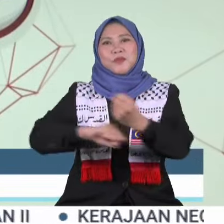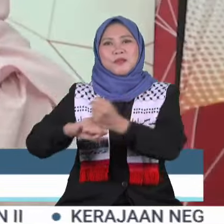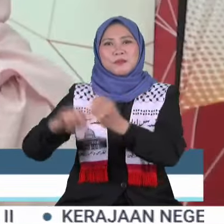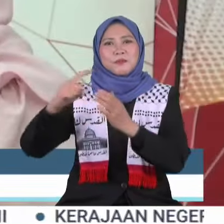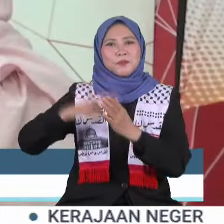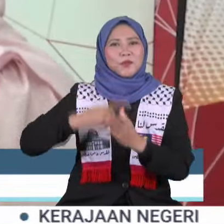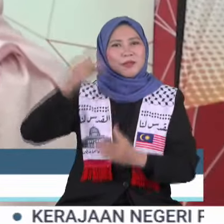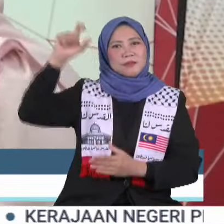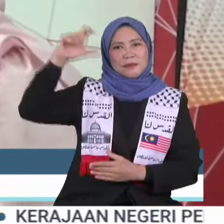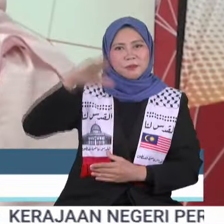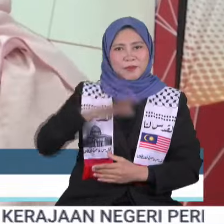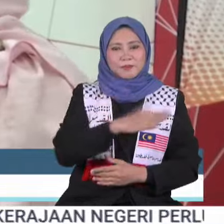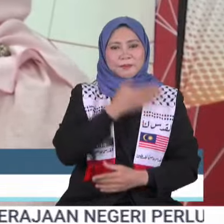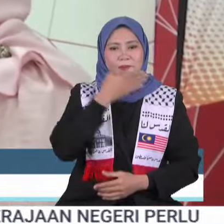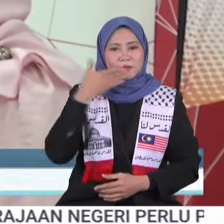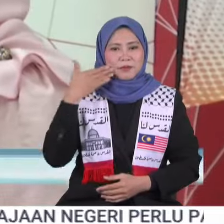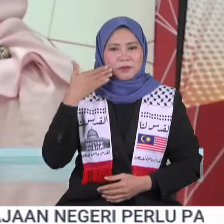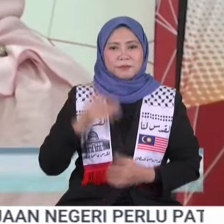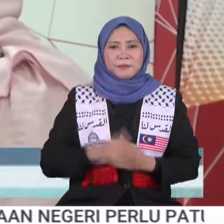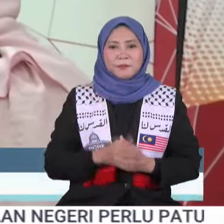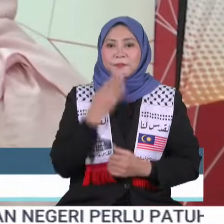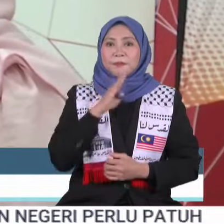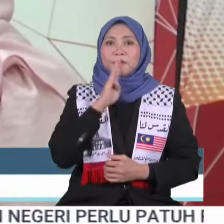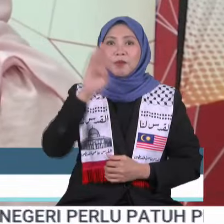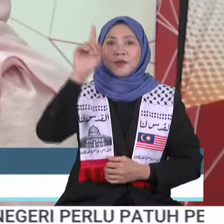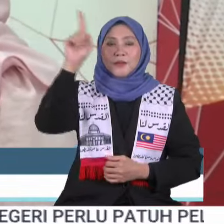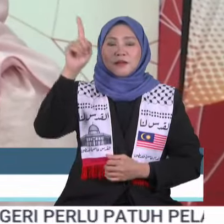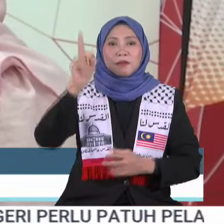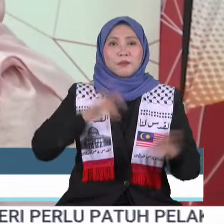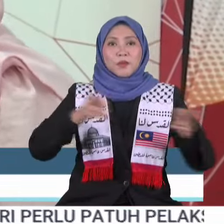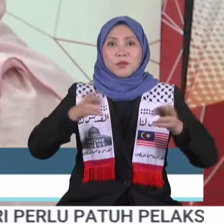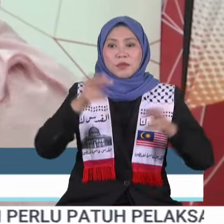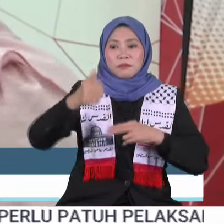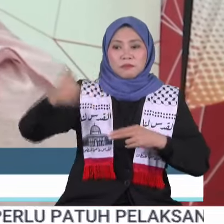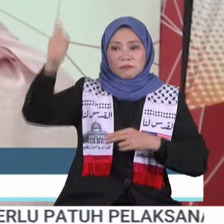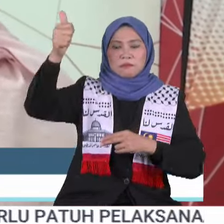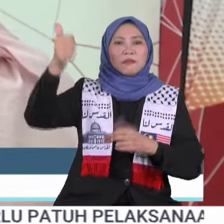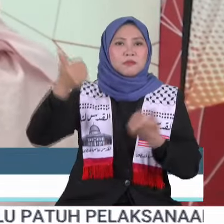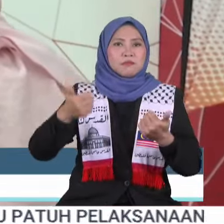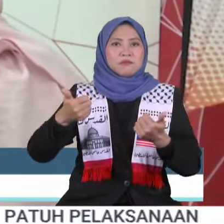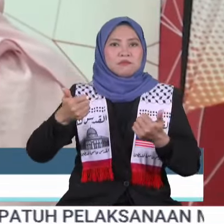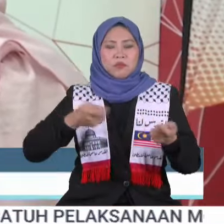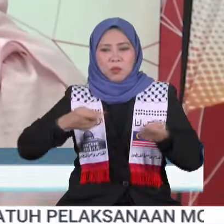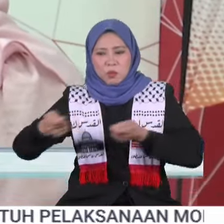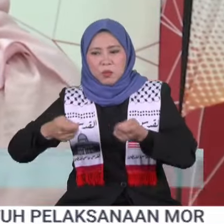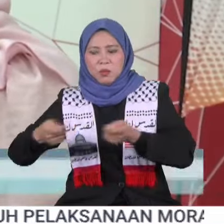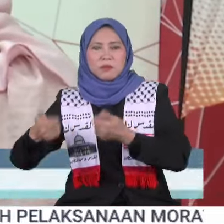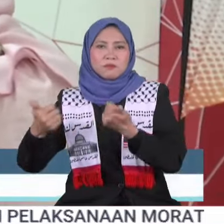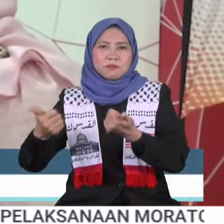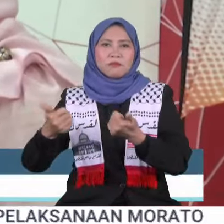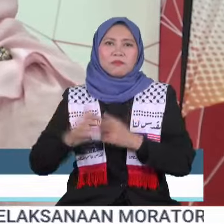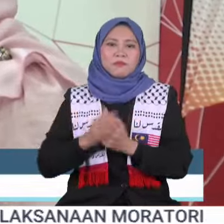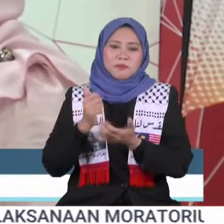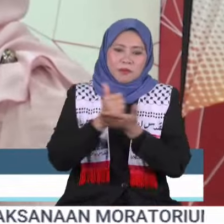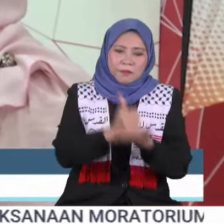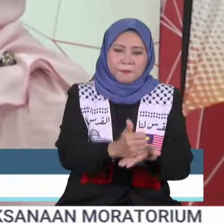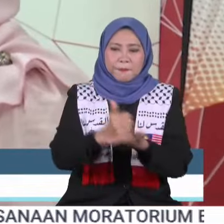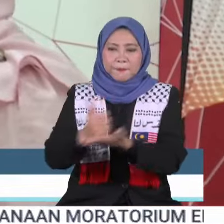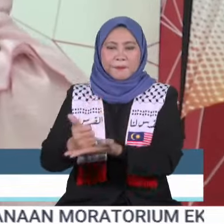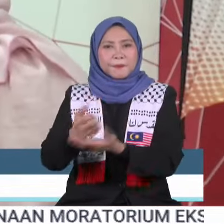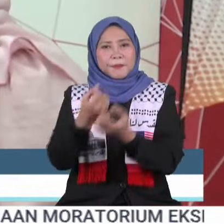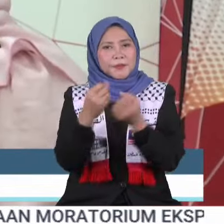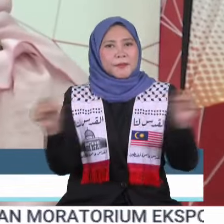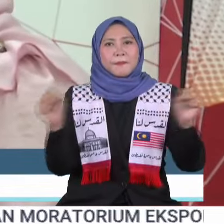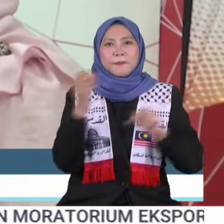bulan Ramadan Alhamdulillah tiap-tiap tahun pengurusan tanpa gagallah saya kira untuk membantu menyediakan